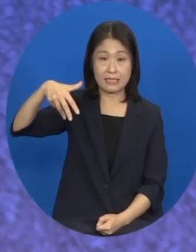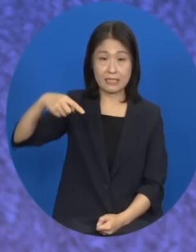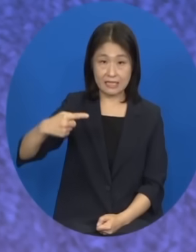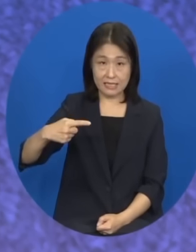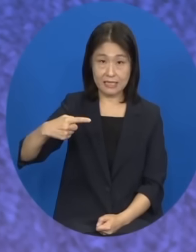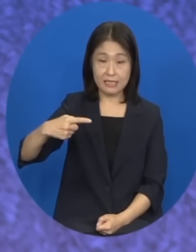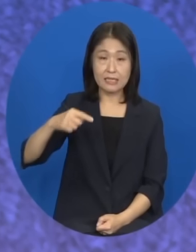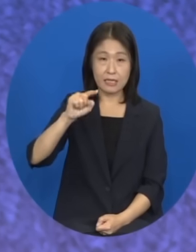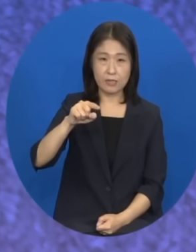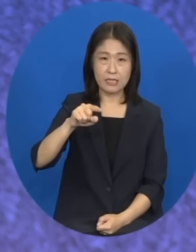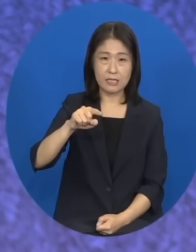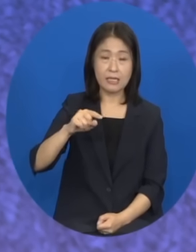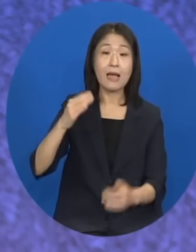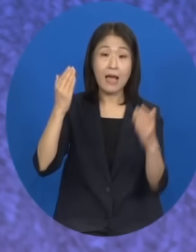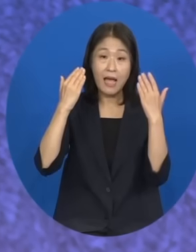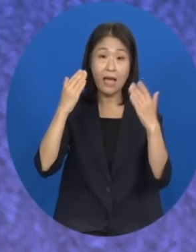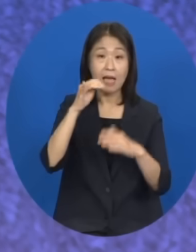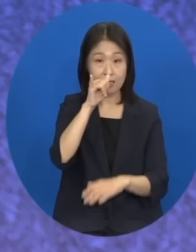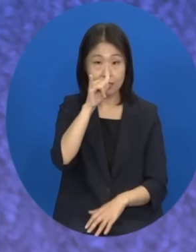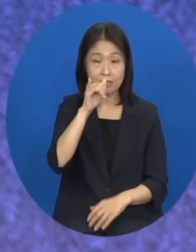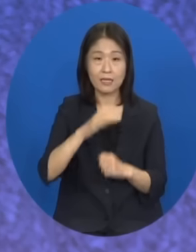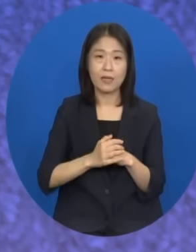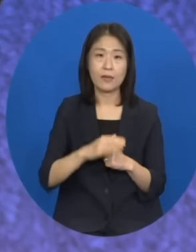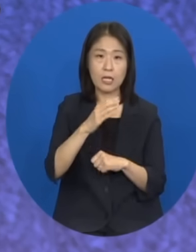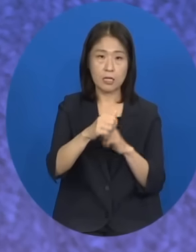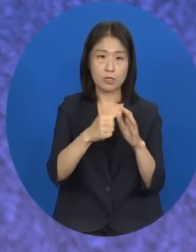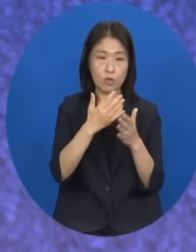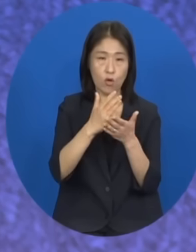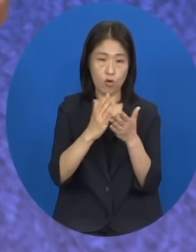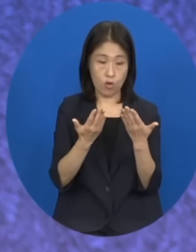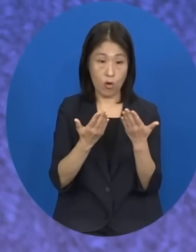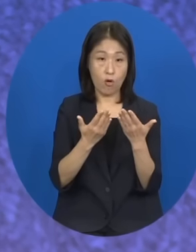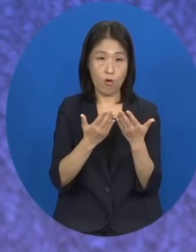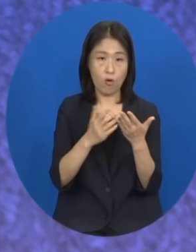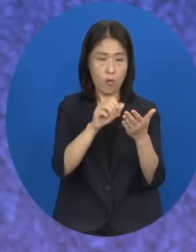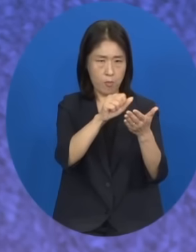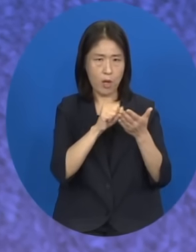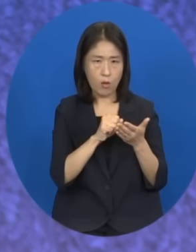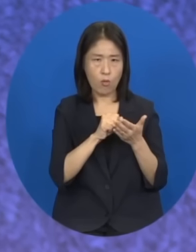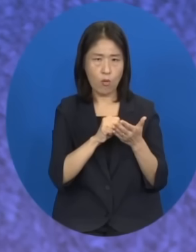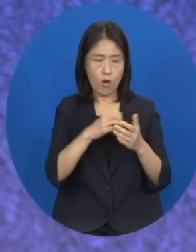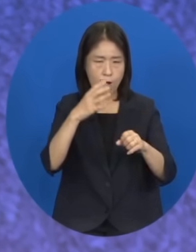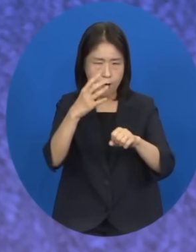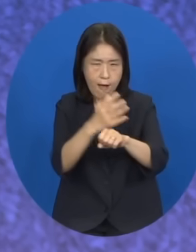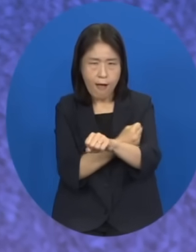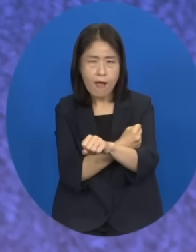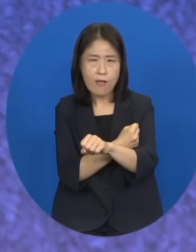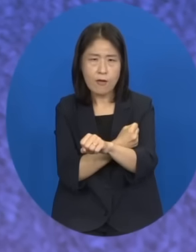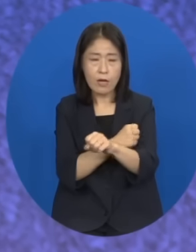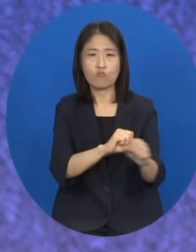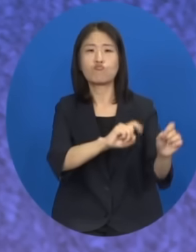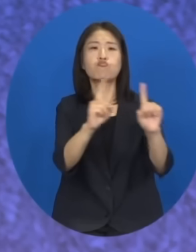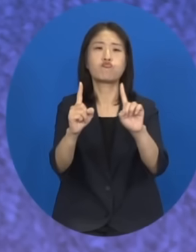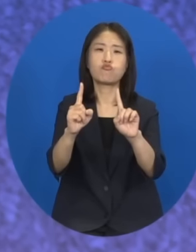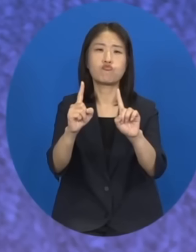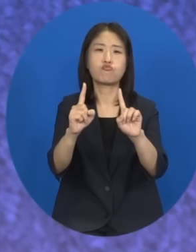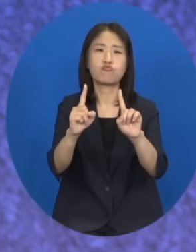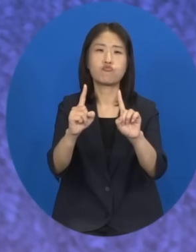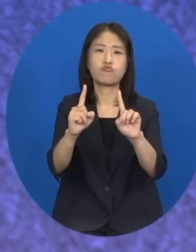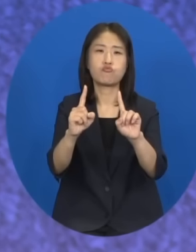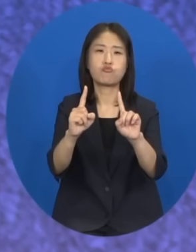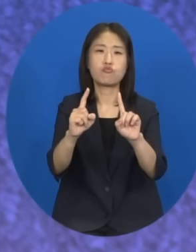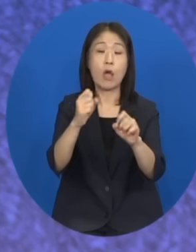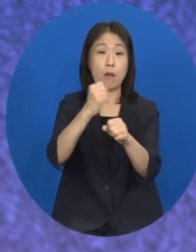성령을 받고 그리고 강력한 웨일즈의 부흥을 이루었던 그곳에 모리아 교회 그